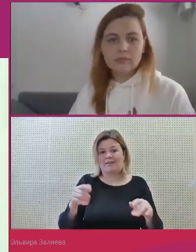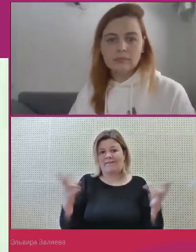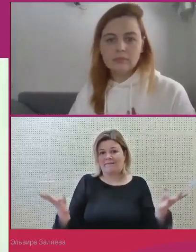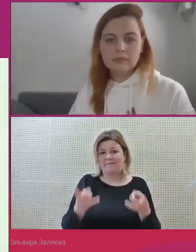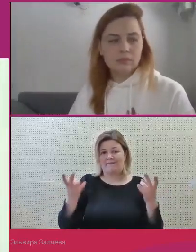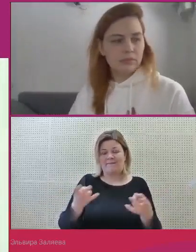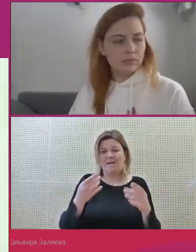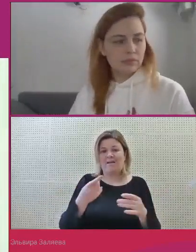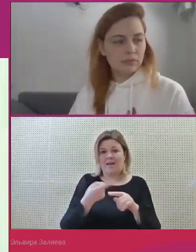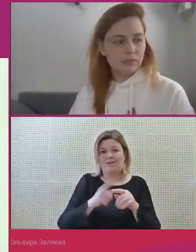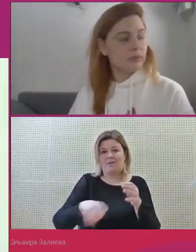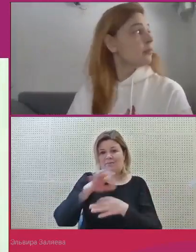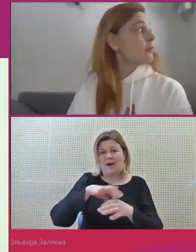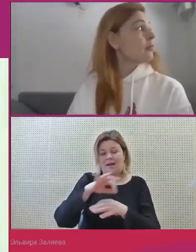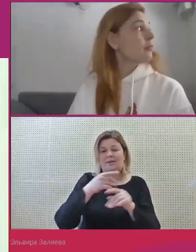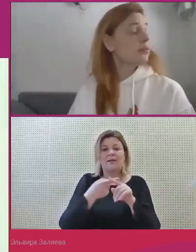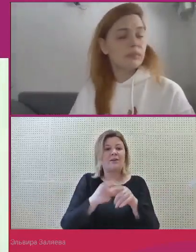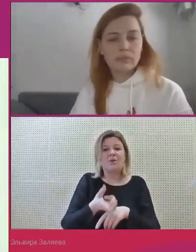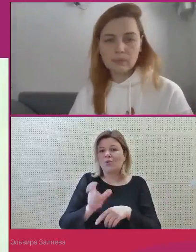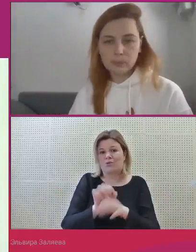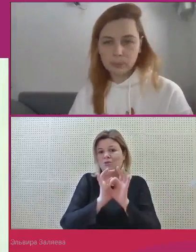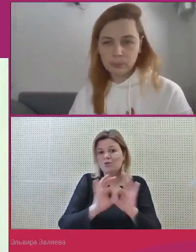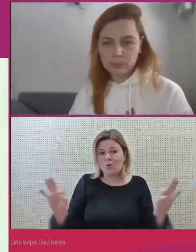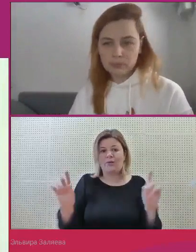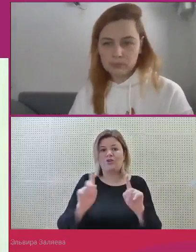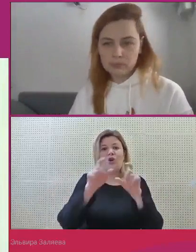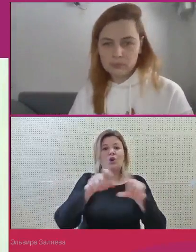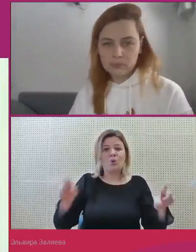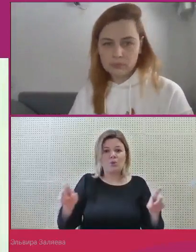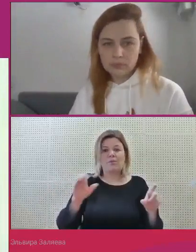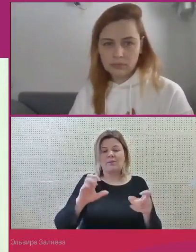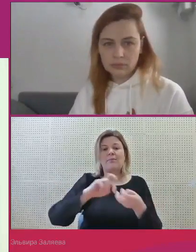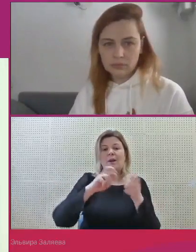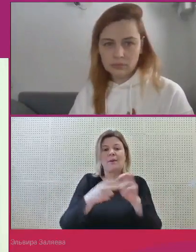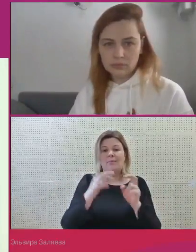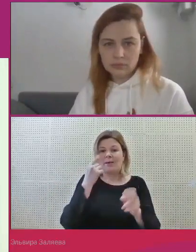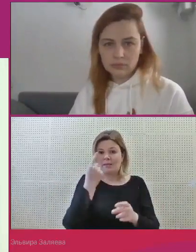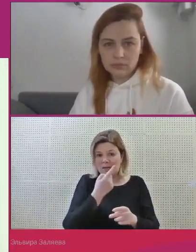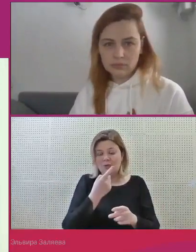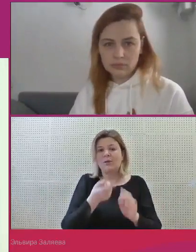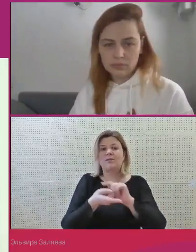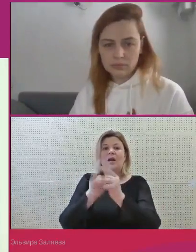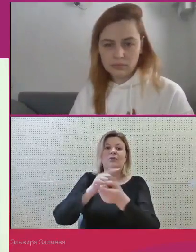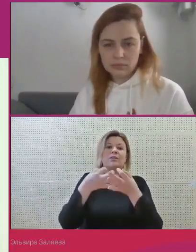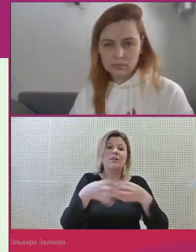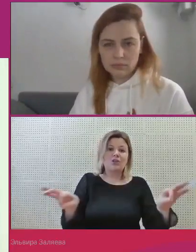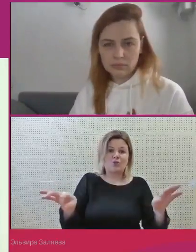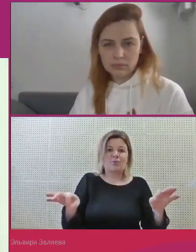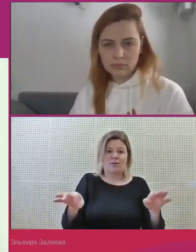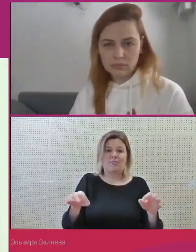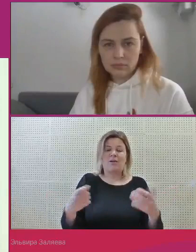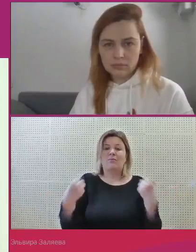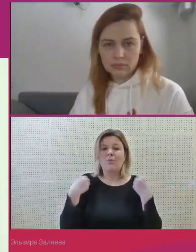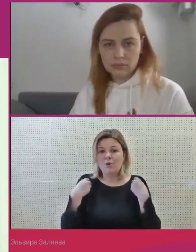людям с проблемами со зрением становятся доступны такие вещи, как спорт, эмоции, вот этот драйв, вот этот адреналин и